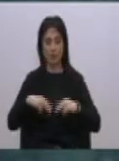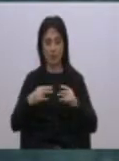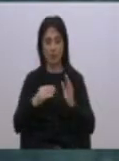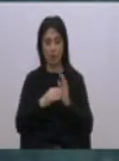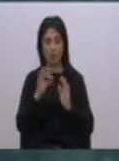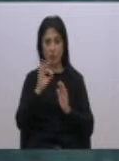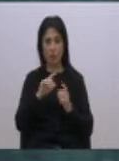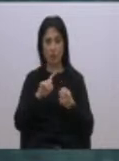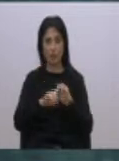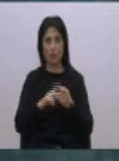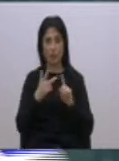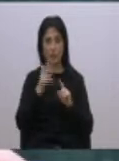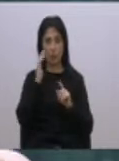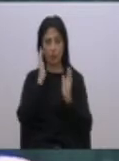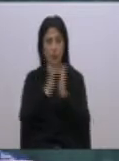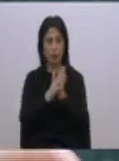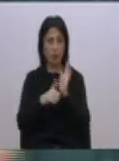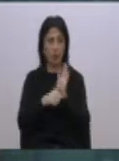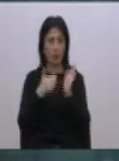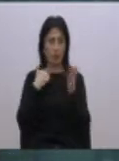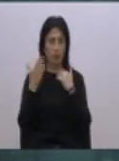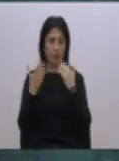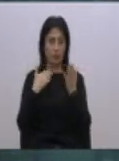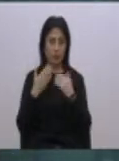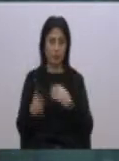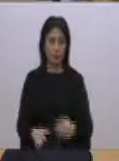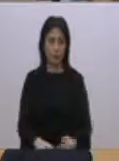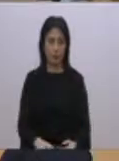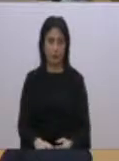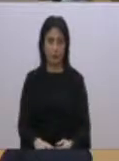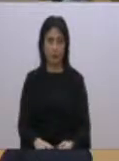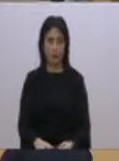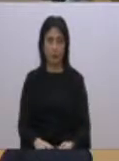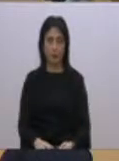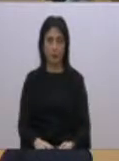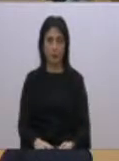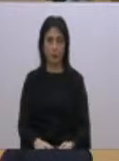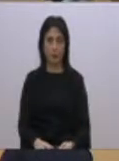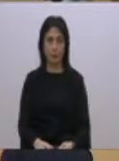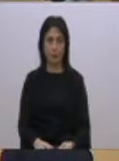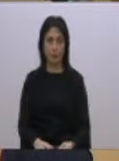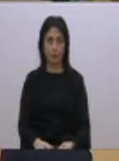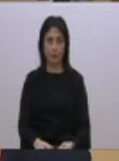tsvlebis shetanis shesakheb mesaj mosmenit, to chartot kenchiskis rejime.